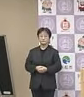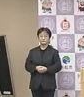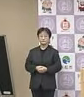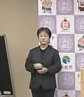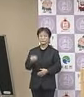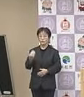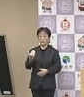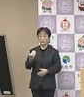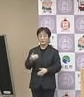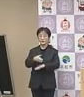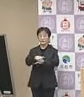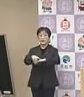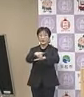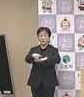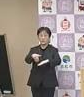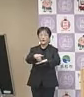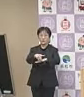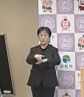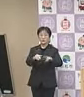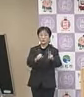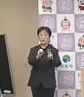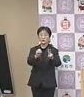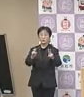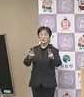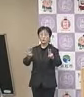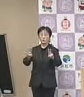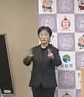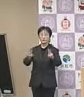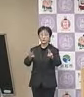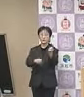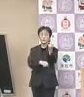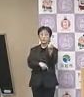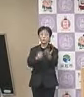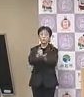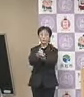損害はないため現状では予定していないとしています。